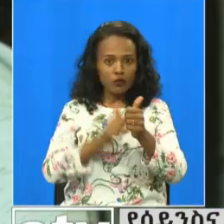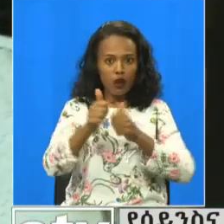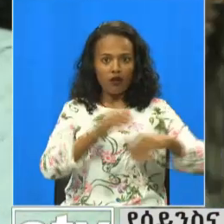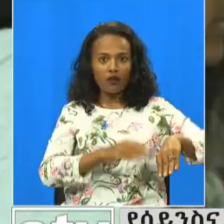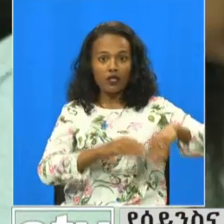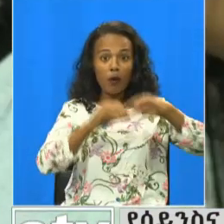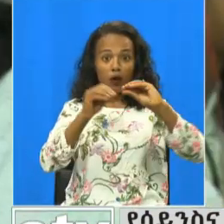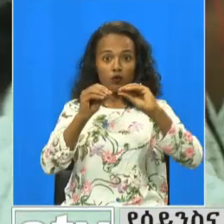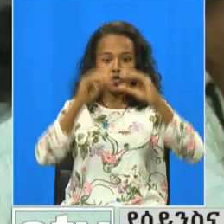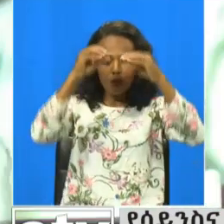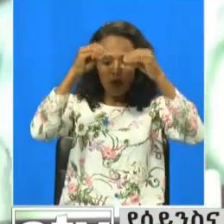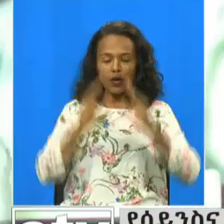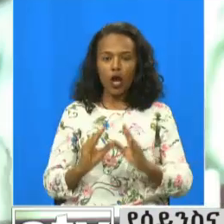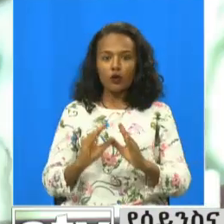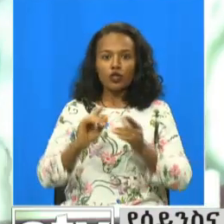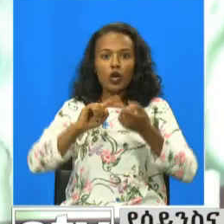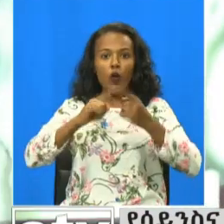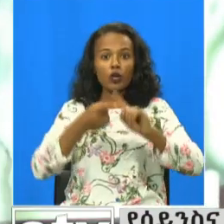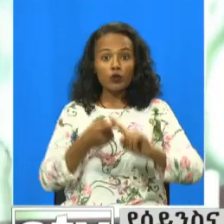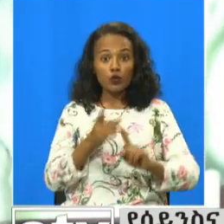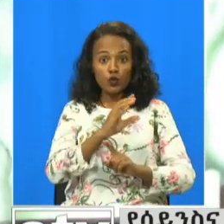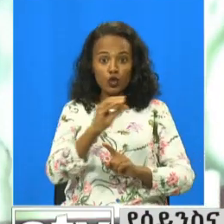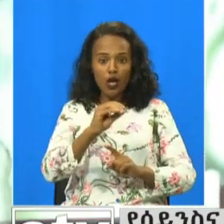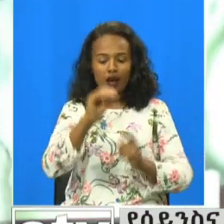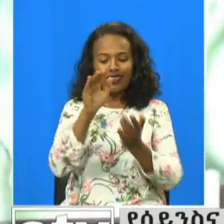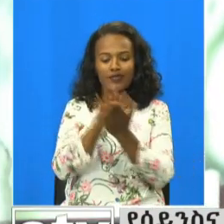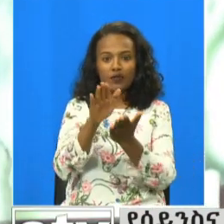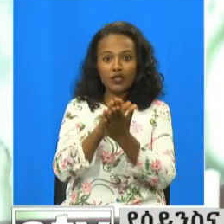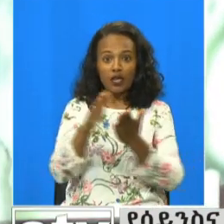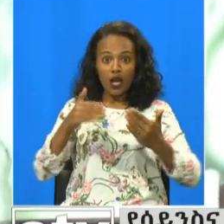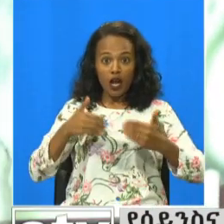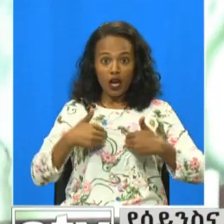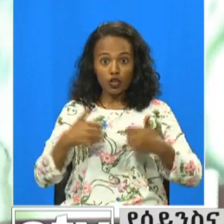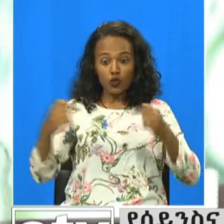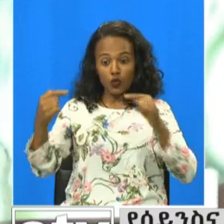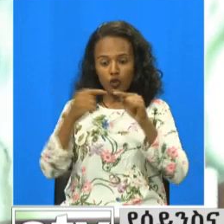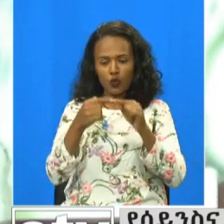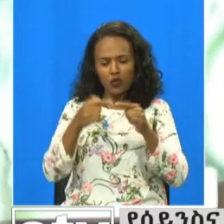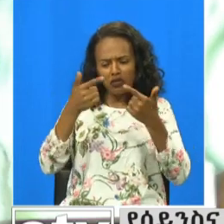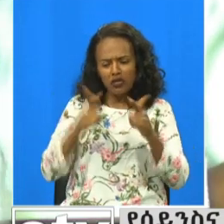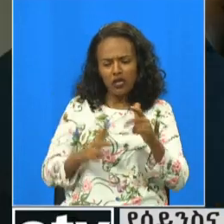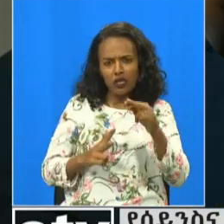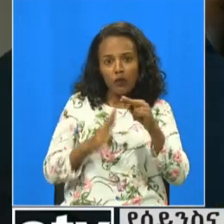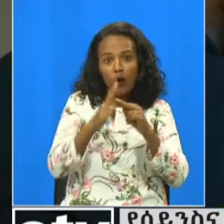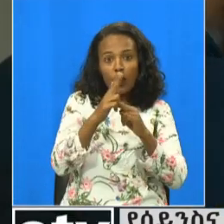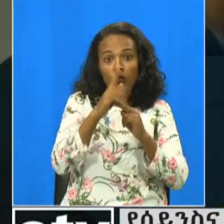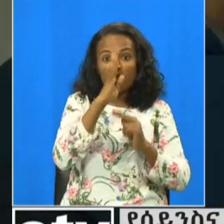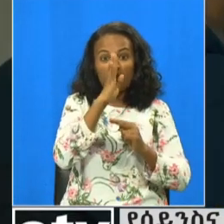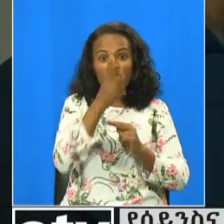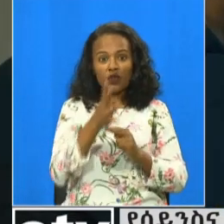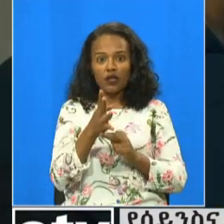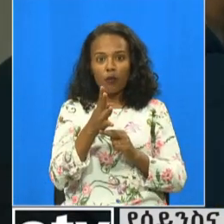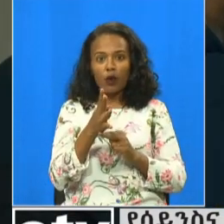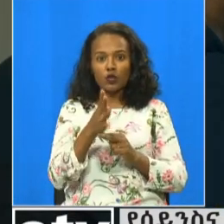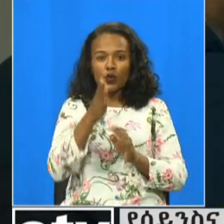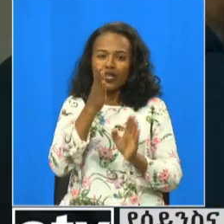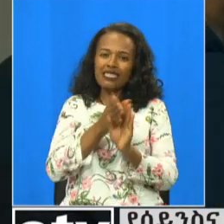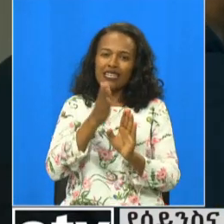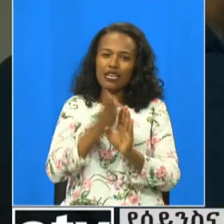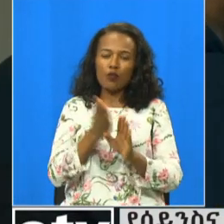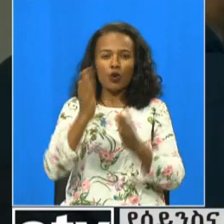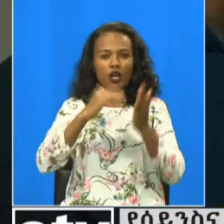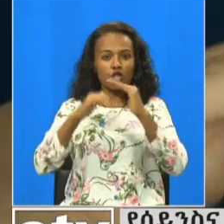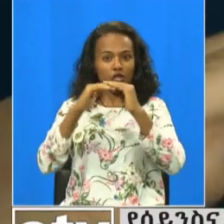ተማሪዎች ከመምህራኖቻቸው ከጓደኞቻቸውና ከትምህርት ጋር ያላቸው ግንኙነት ድንገት መቋረጡ የሚፈጥርባቸውን የስነ ልቦና